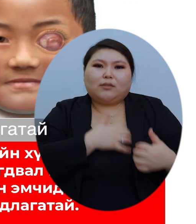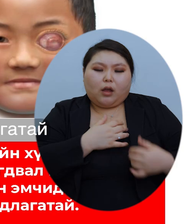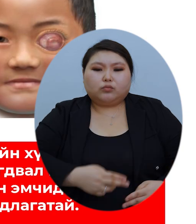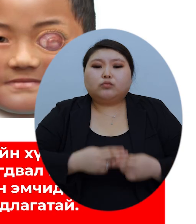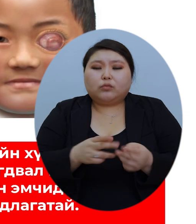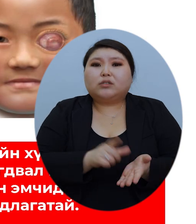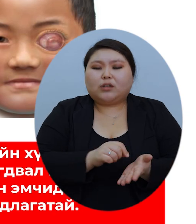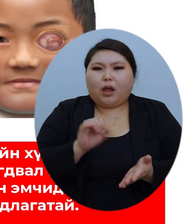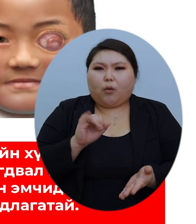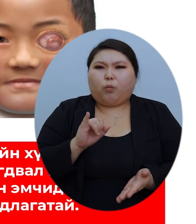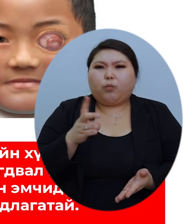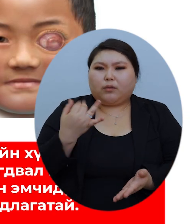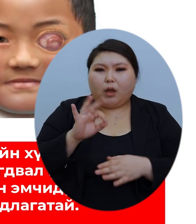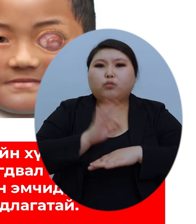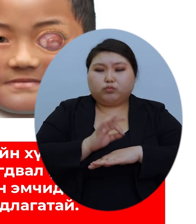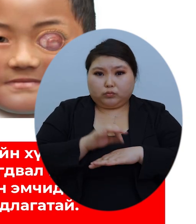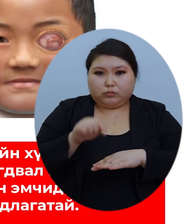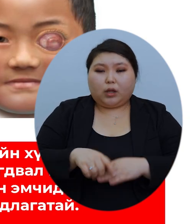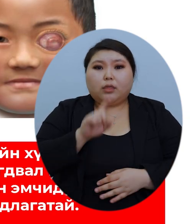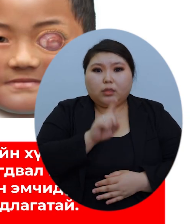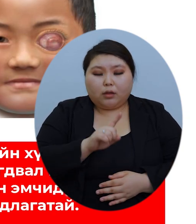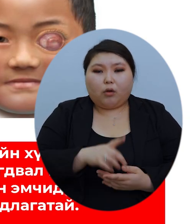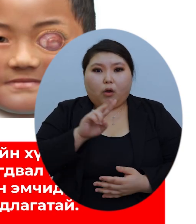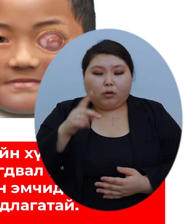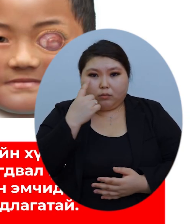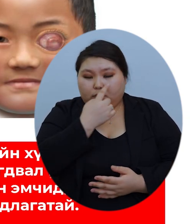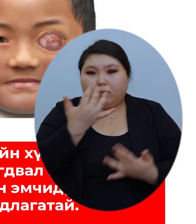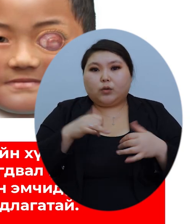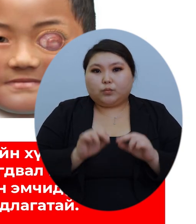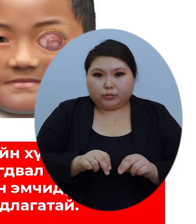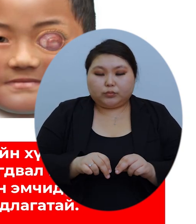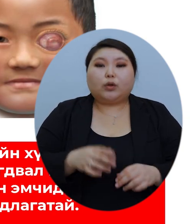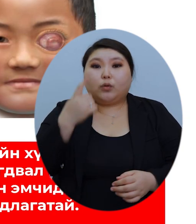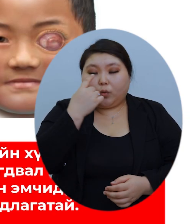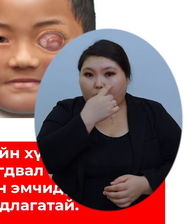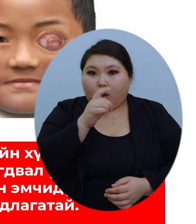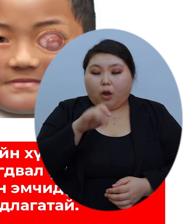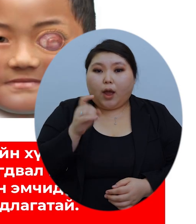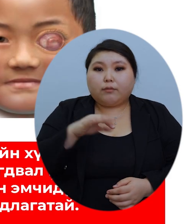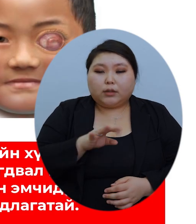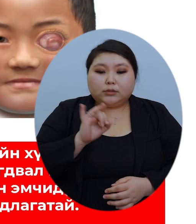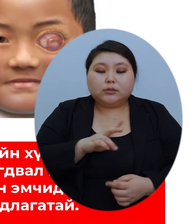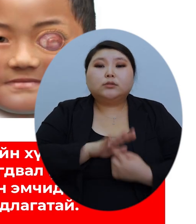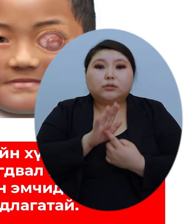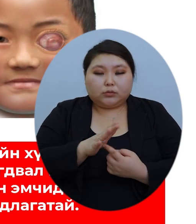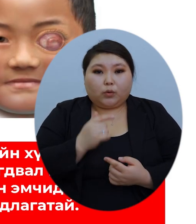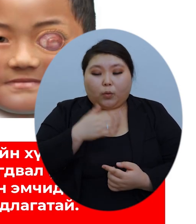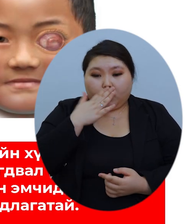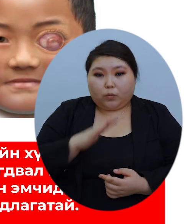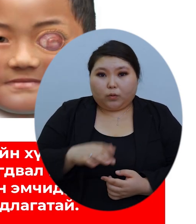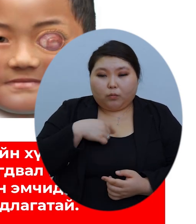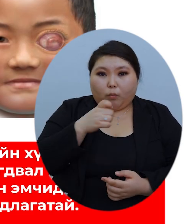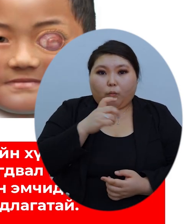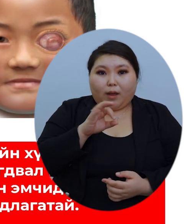үзүүлэх шаардлагатай аюултай өвчин. Нэг болон хоёр нүд нь тохиолдож болно. Нүдний хорт хавдрын үед илрэх шинж нь хүүхдийн